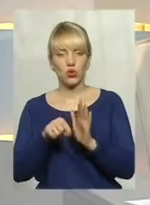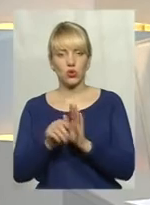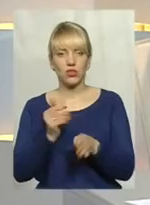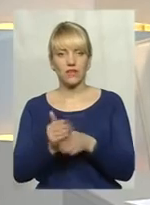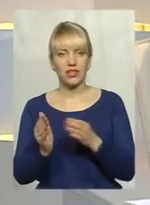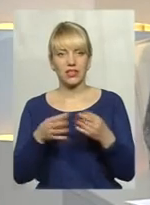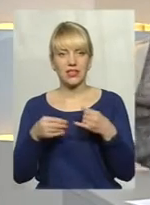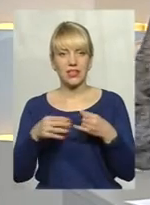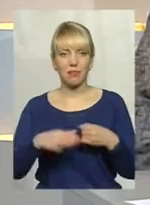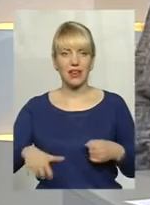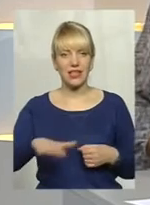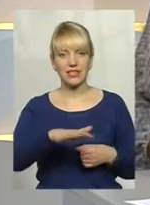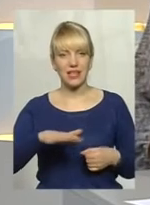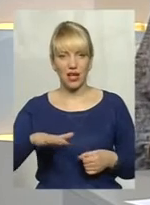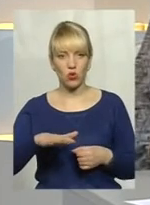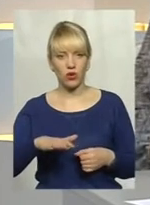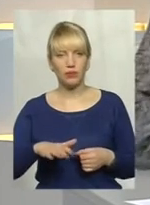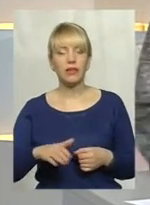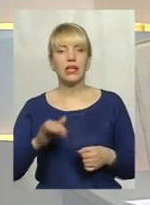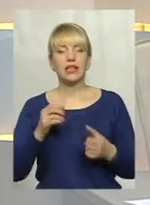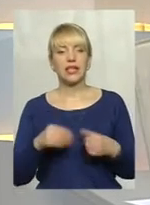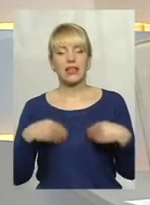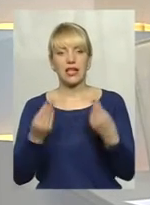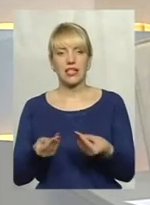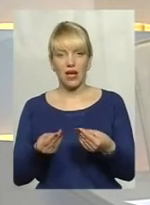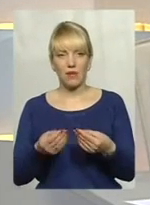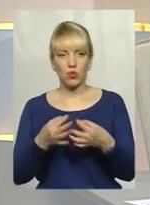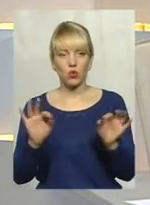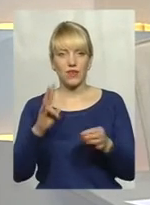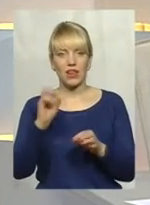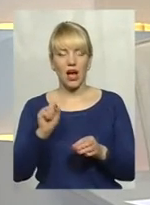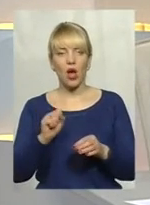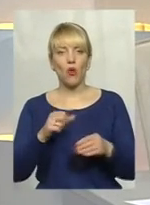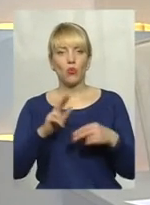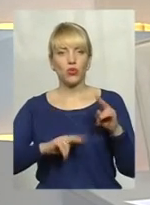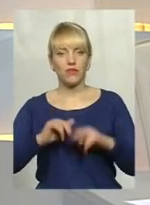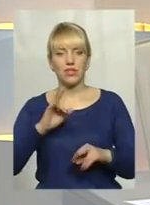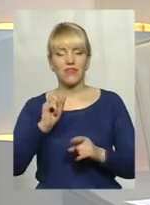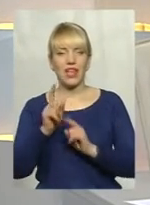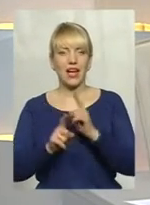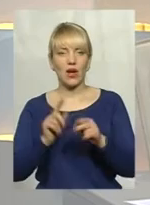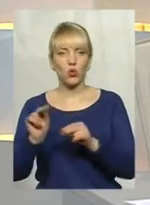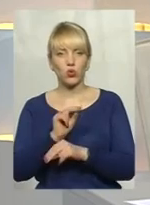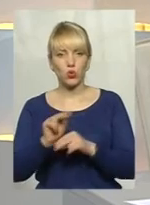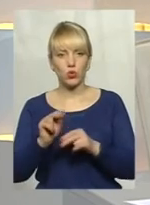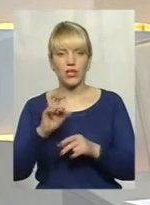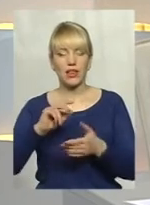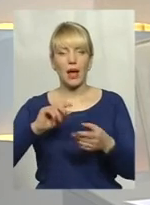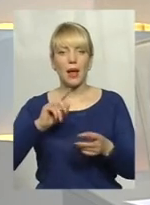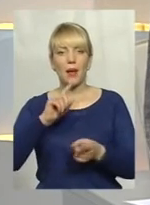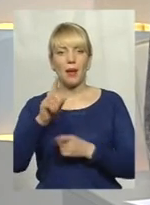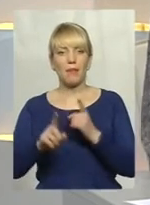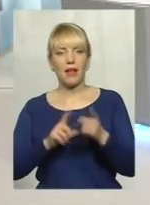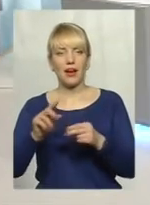виділення земельних ділянок, надання дозволів на будівництво, на реконструкцію, на перепланування і так